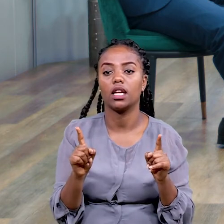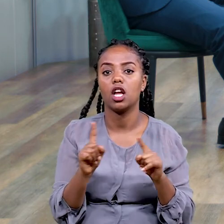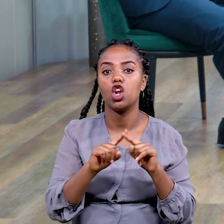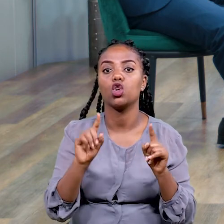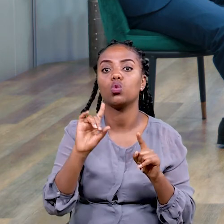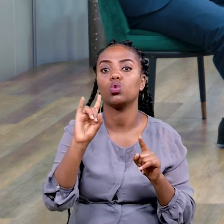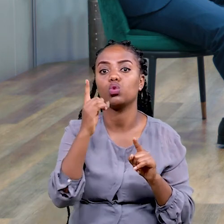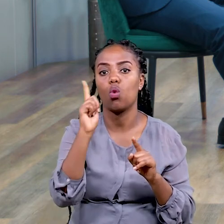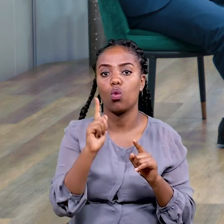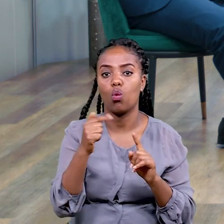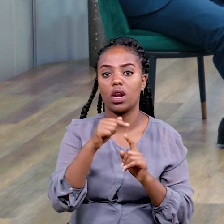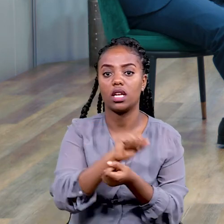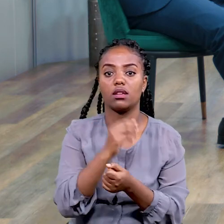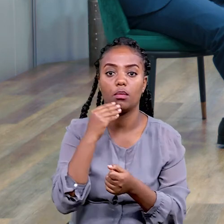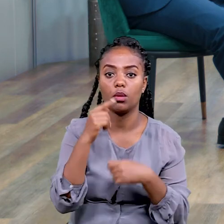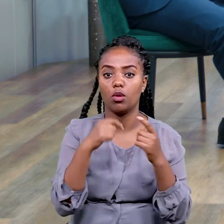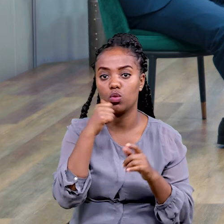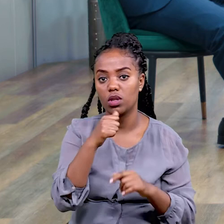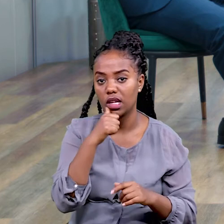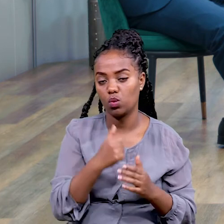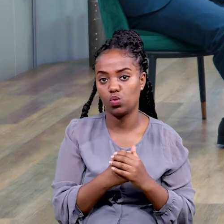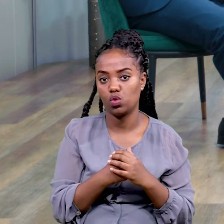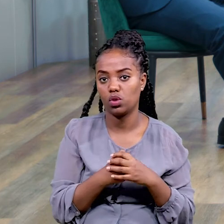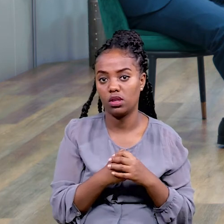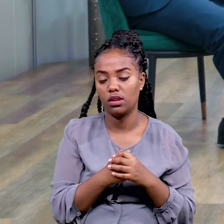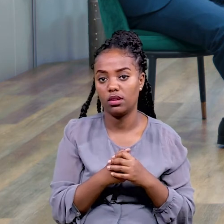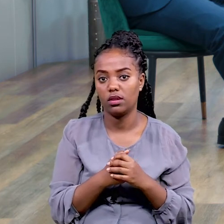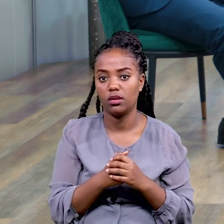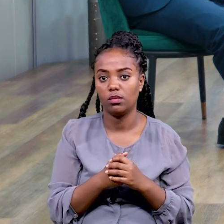ይዞ ወደ ማረሚያ ቤት የሚሉ ሴቶች